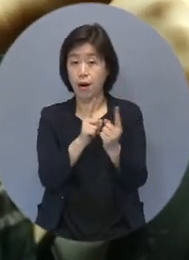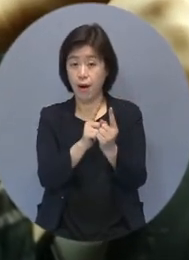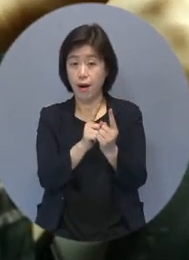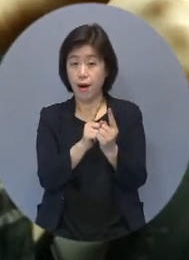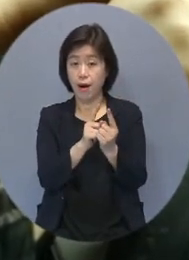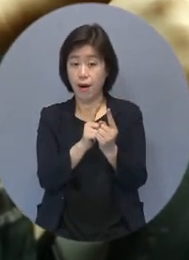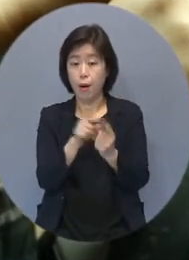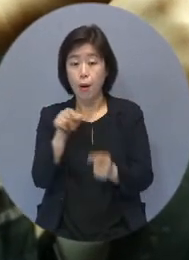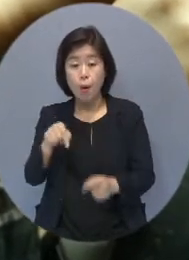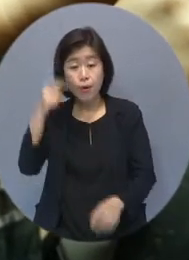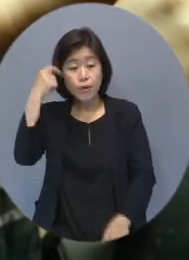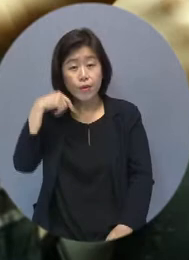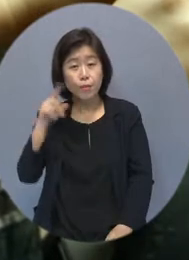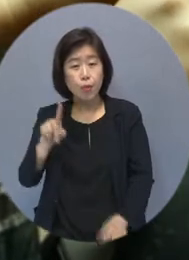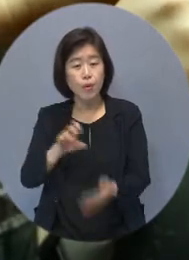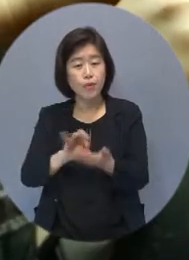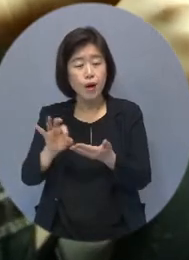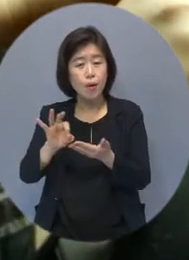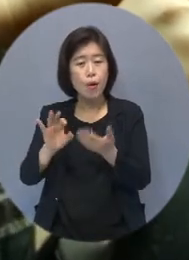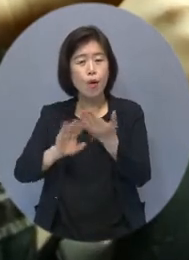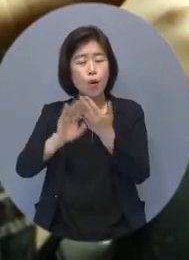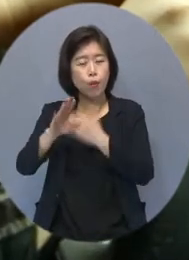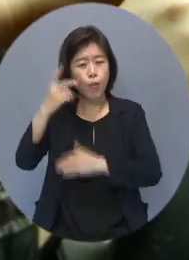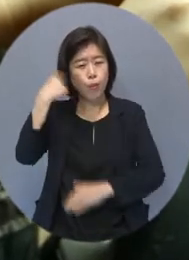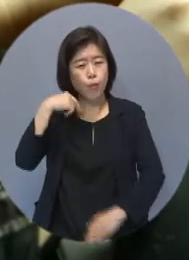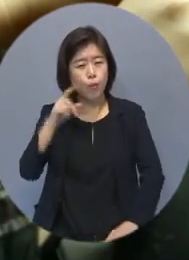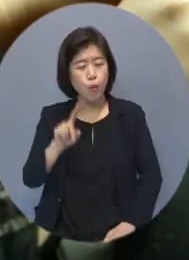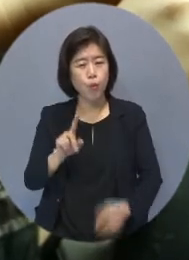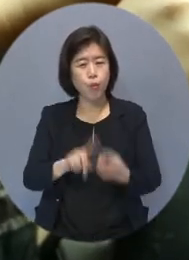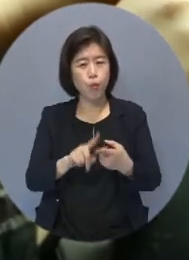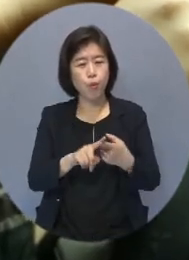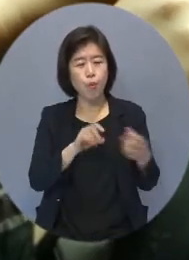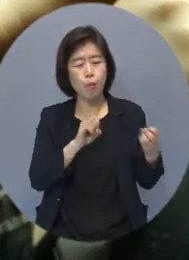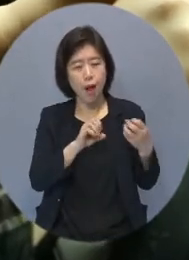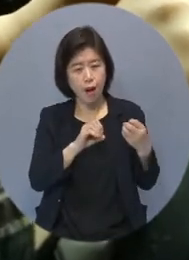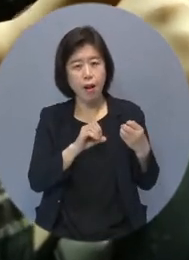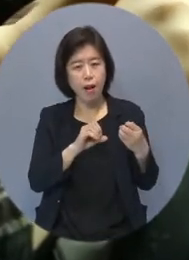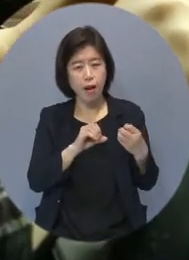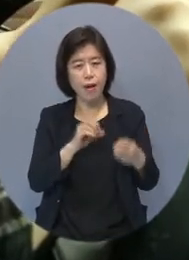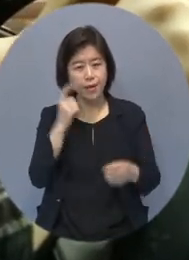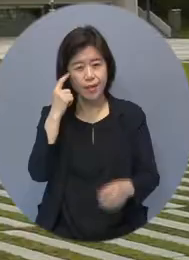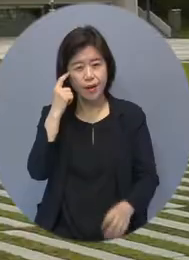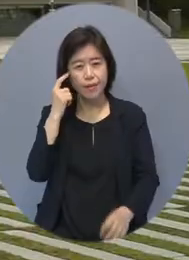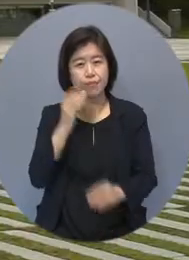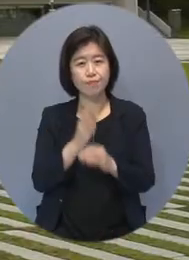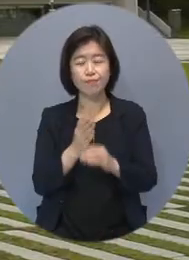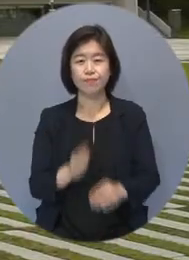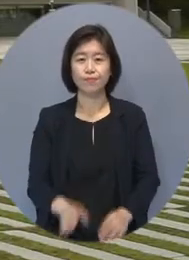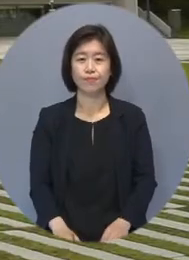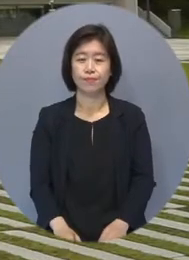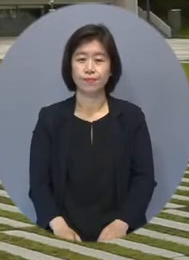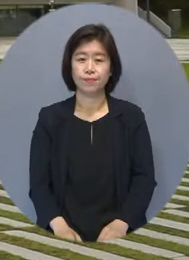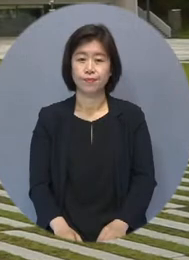좀 만져서 그 이야기도 듣고 공간도 한번 돌아보고 이렇게 할 예정입니다.